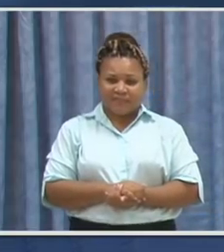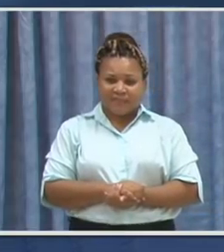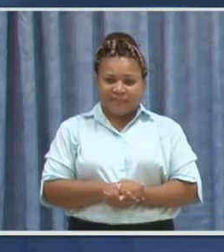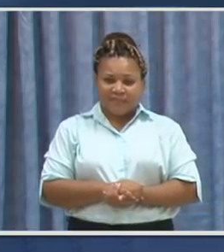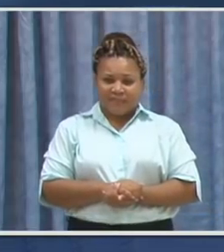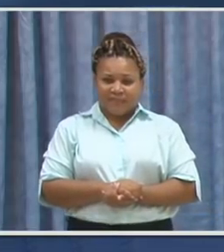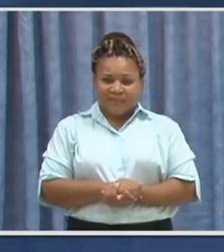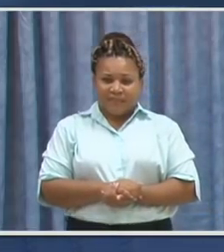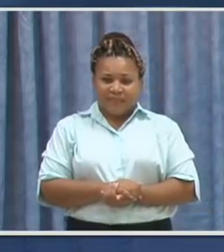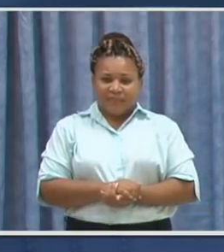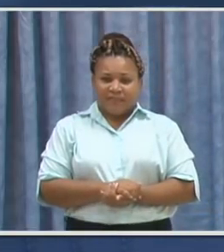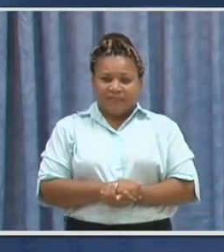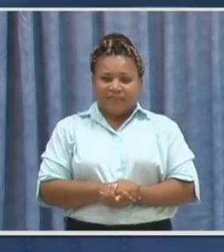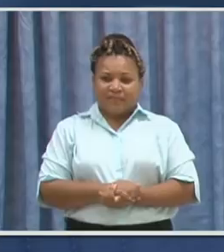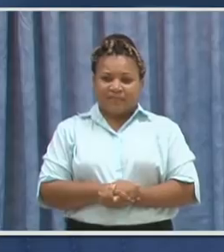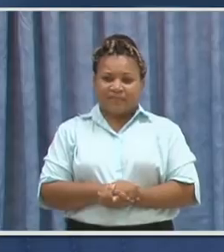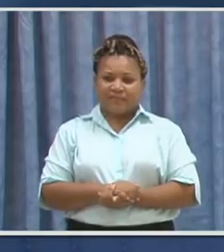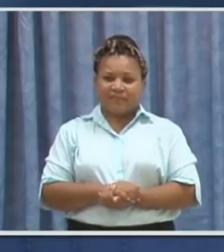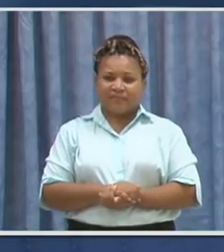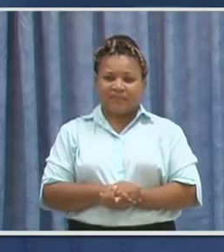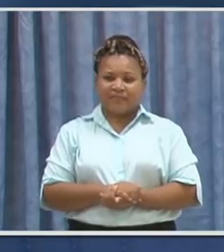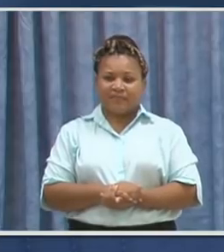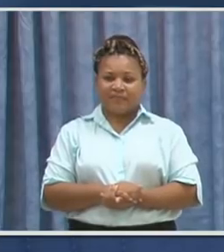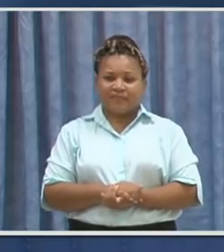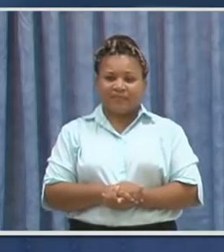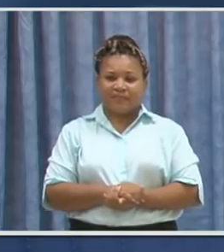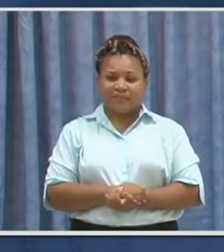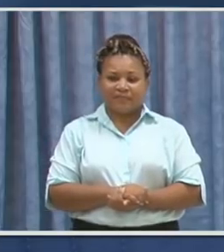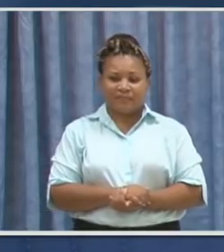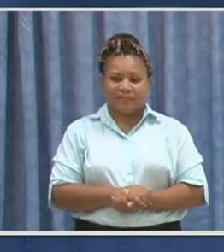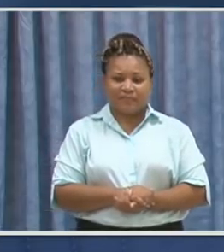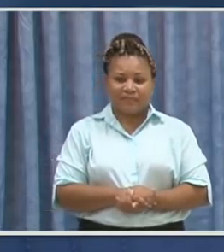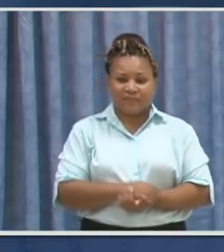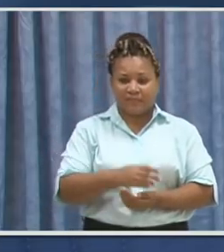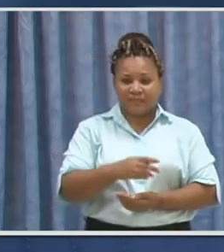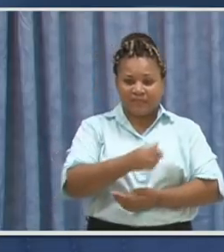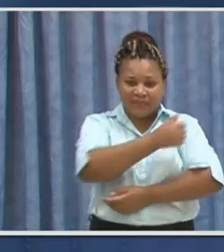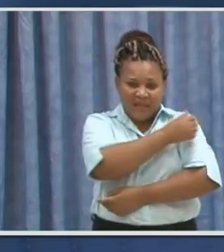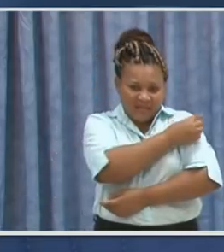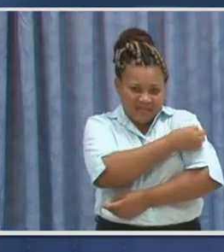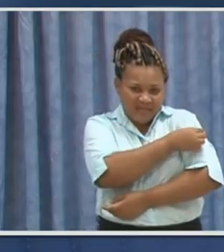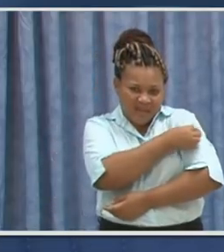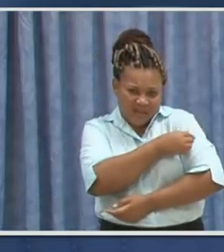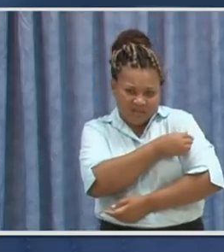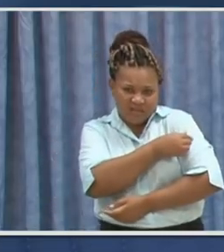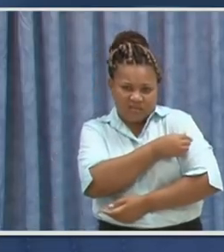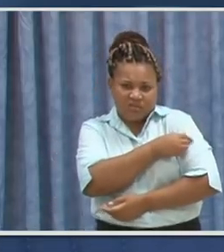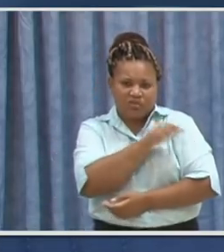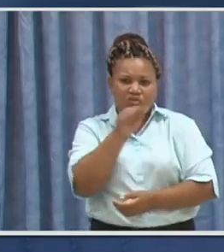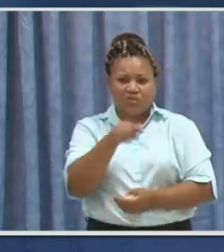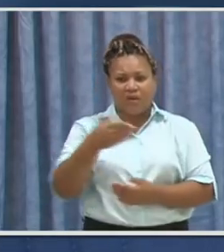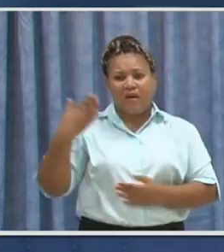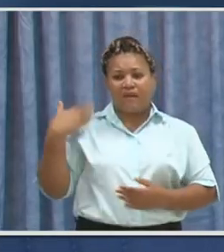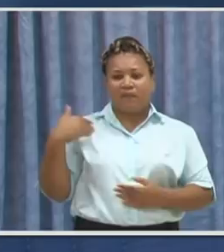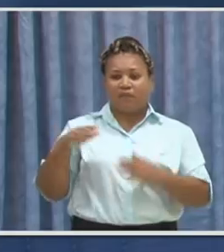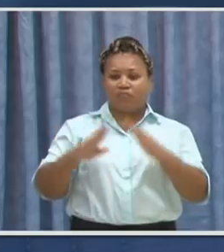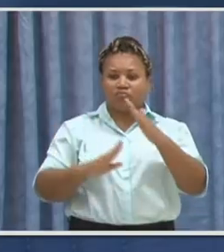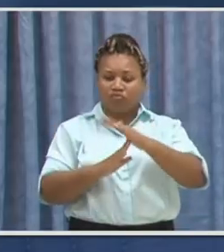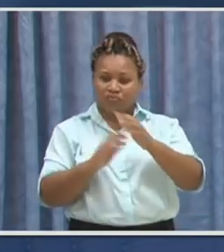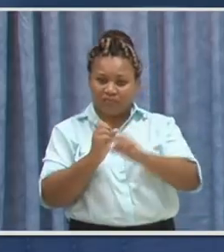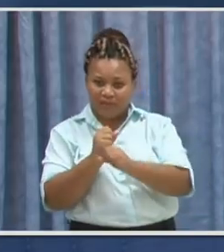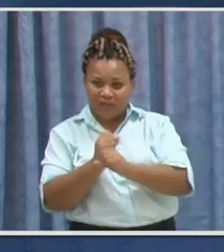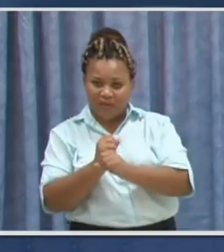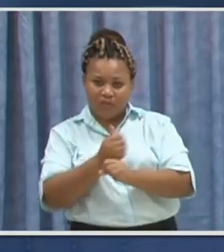board dans l'état COVID là et si je peux garder sa bonne avancement on board et puis